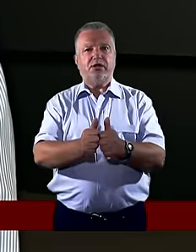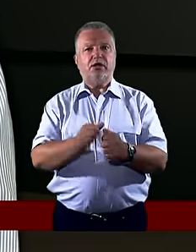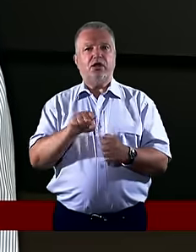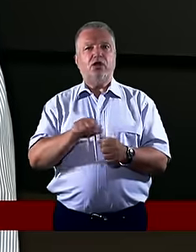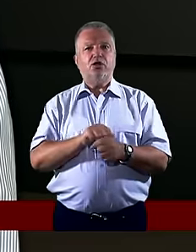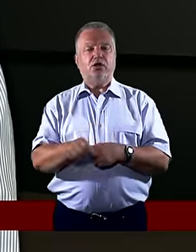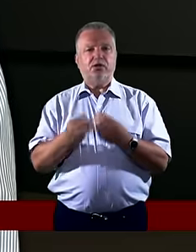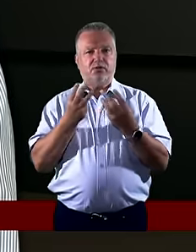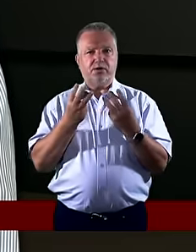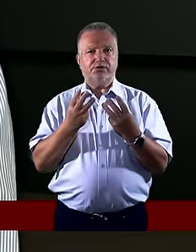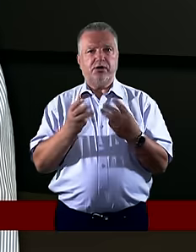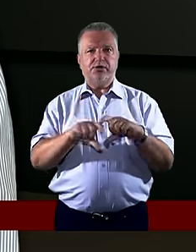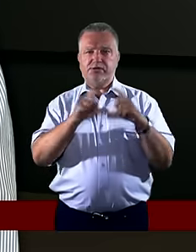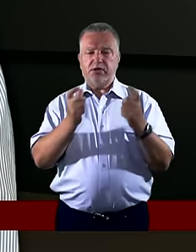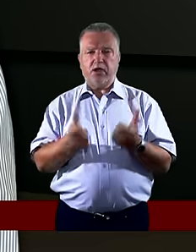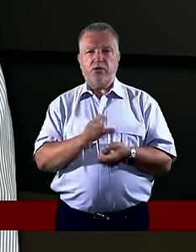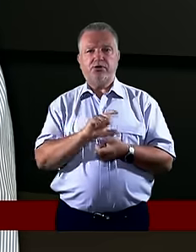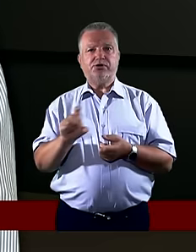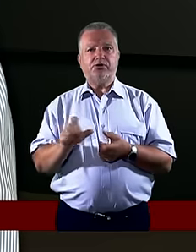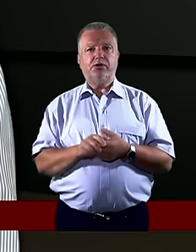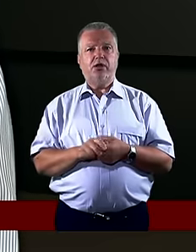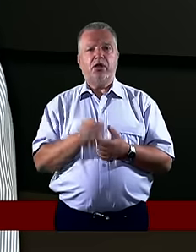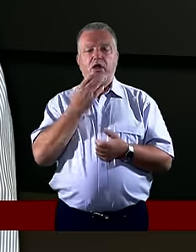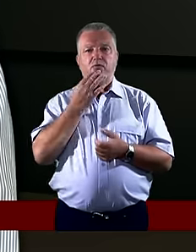Żeby wiedzieć, że to jest cały czas ważne.